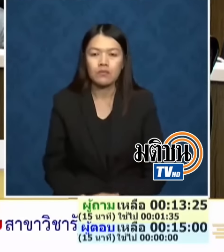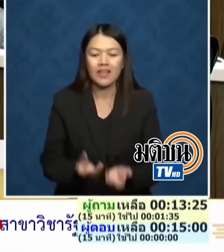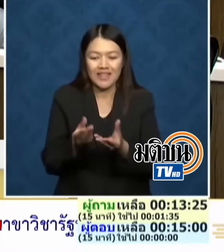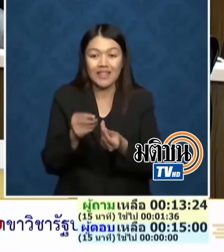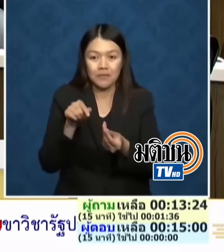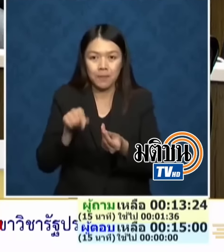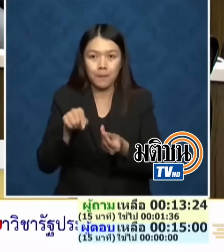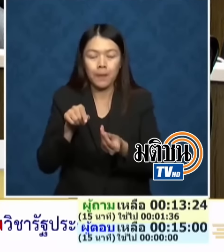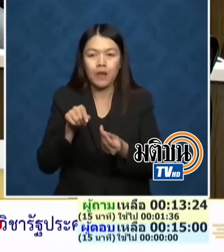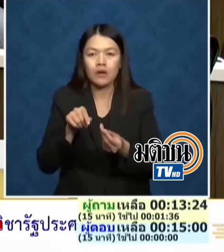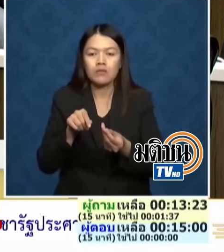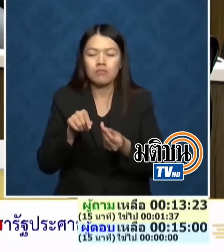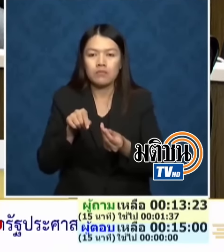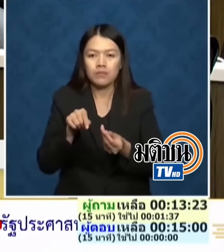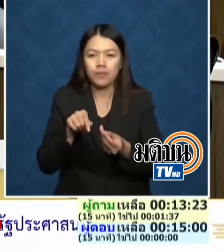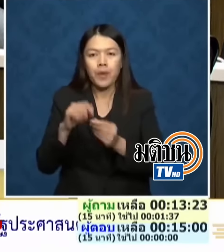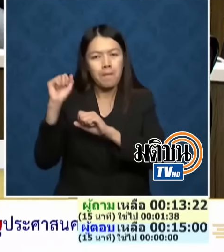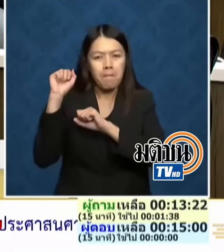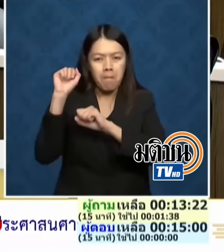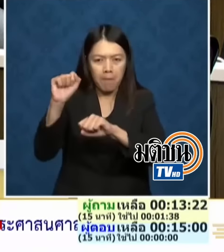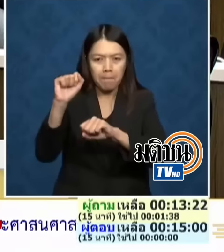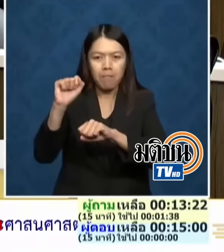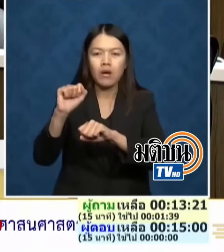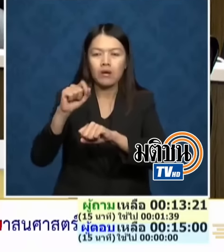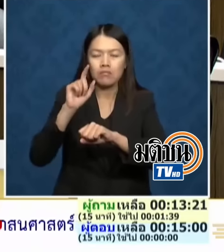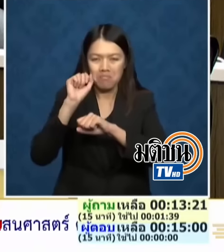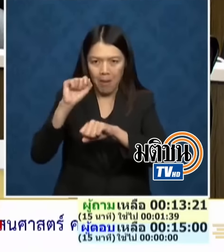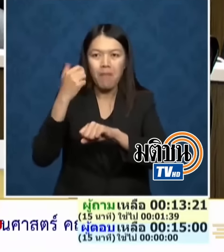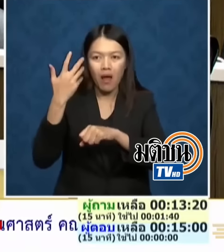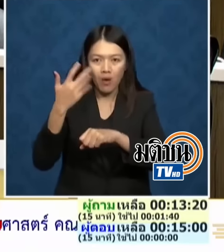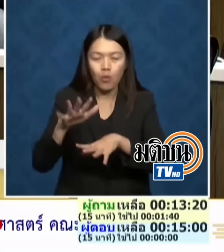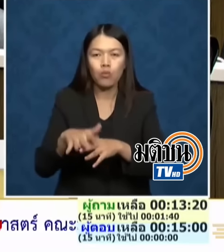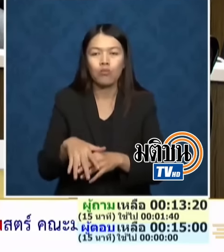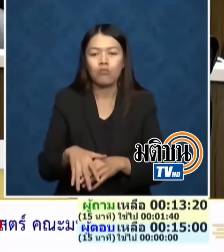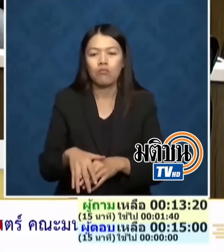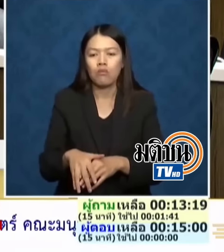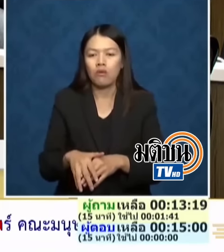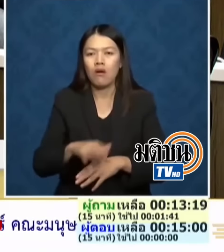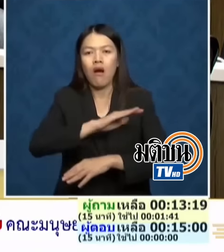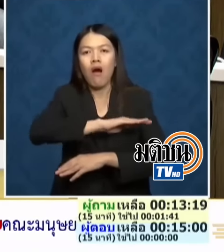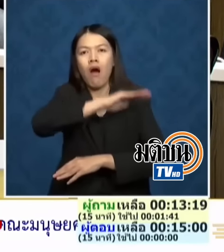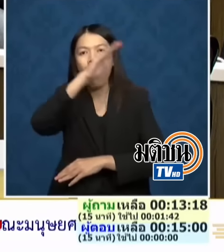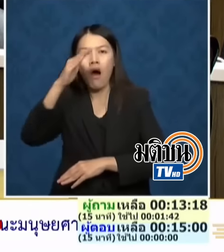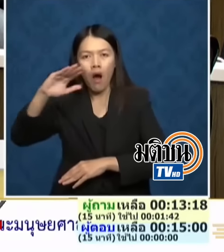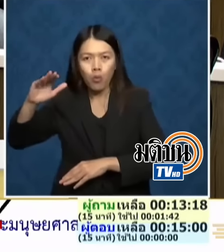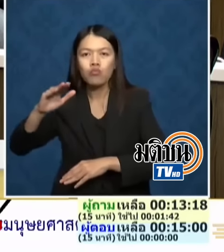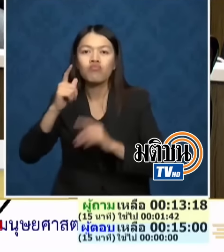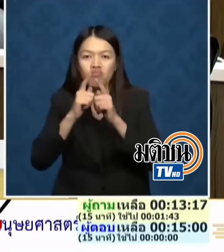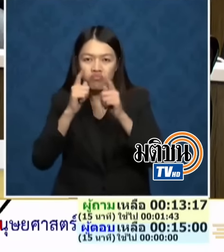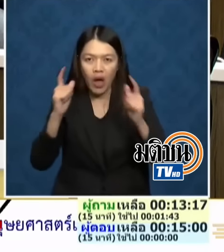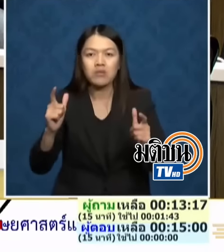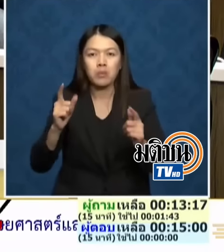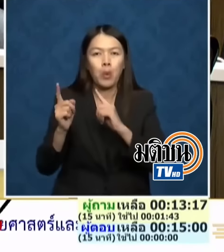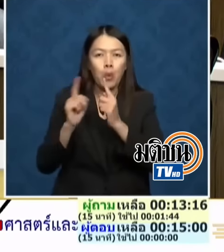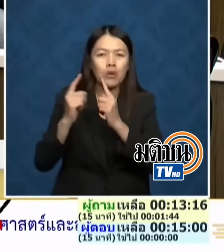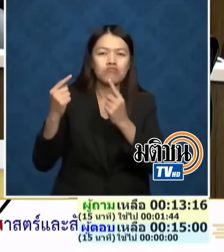ี้ก็คงจะเป็พืนที่มีการปากาศวัแมไปแล้วแต่สำหรบในบริเวณเขาใหญ่ยัเป็ข้อตกถี